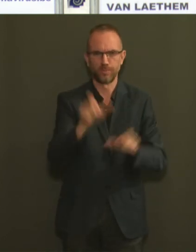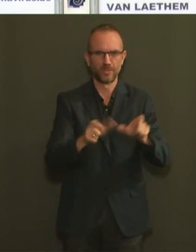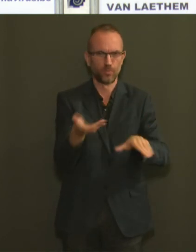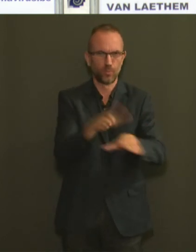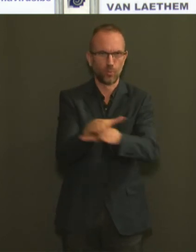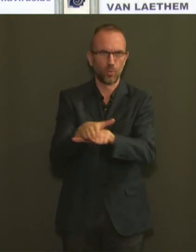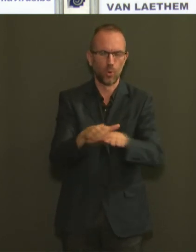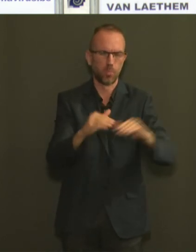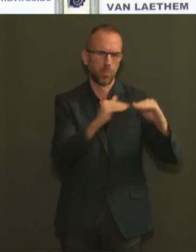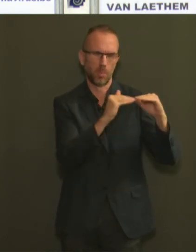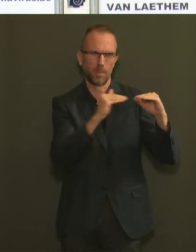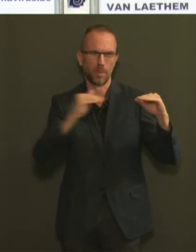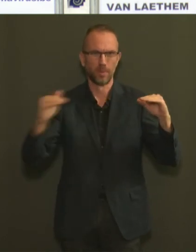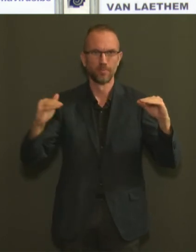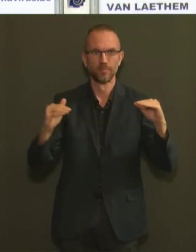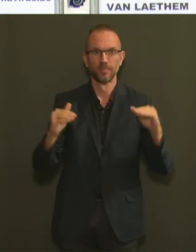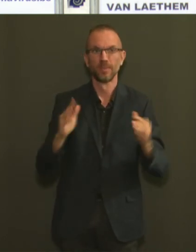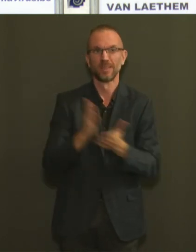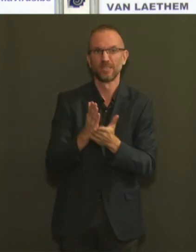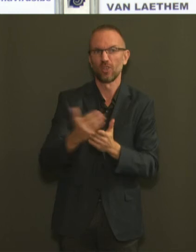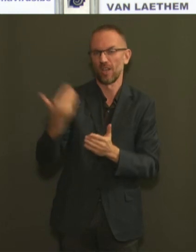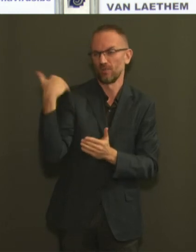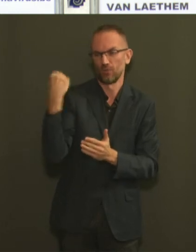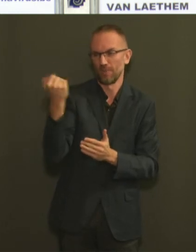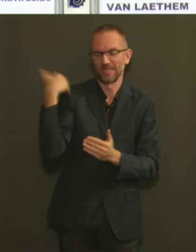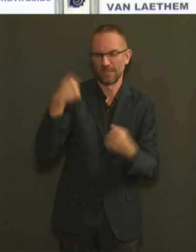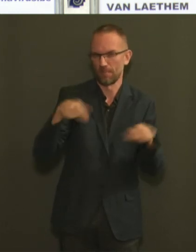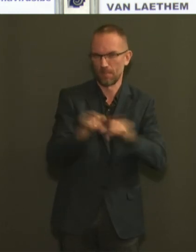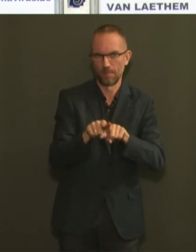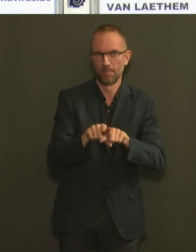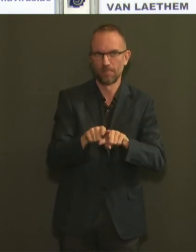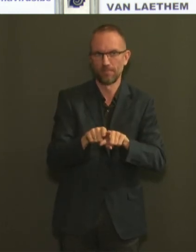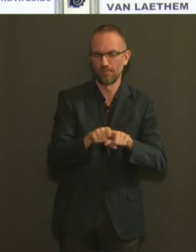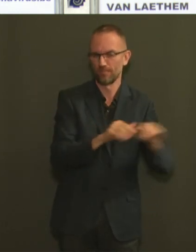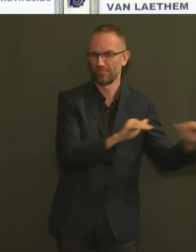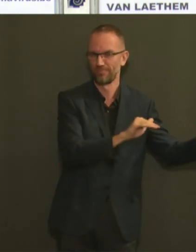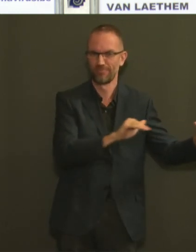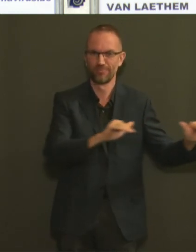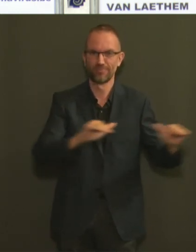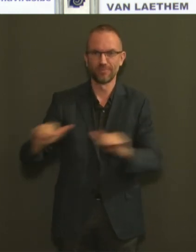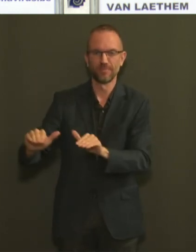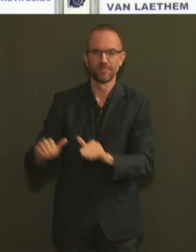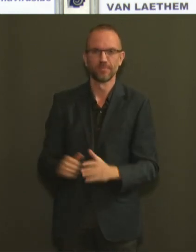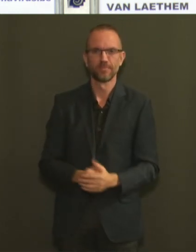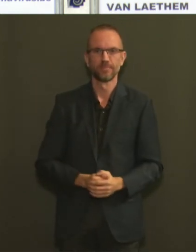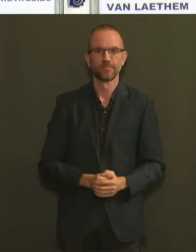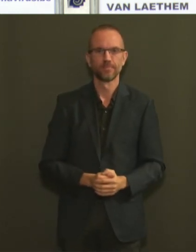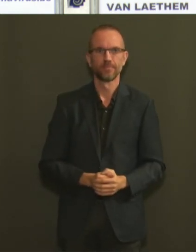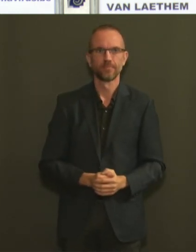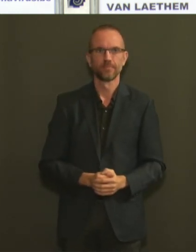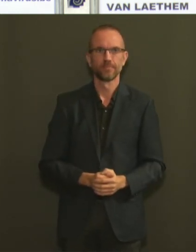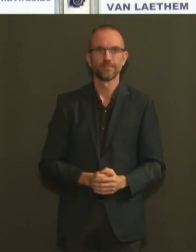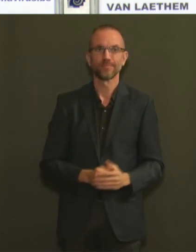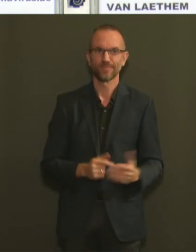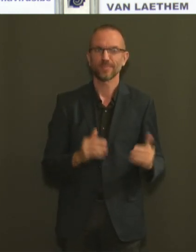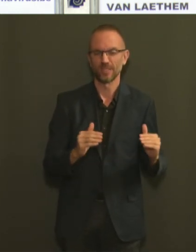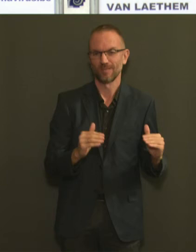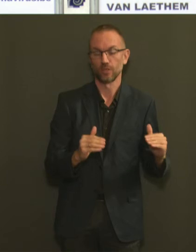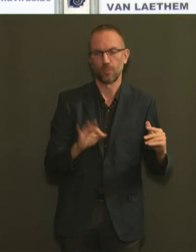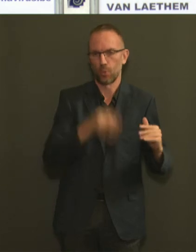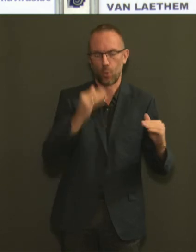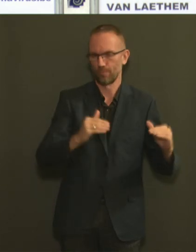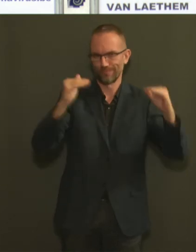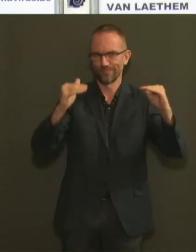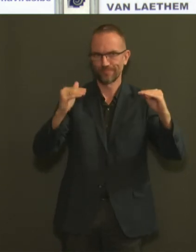qu'en vous signaler par rapport à la semaine précédente c'est une stagnation à niveau clairement élevés comme on le voit très bien